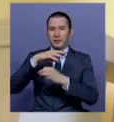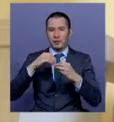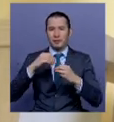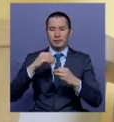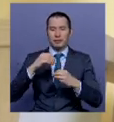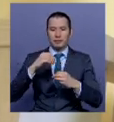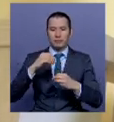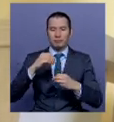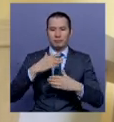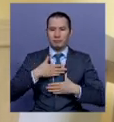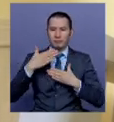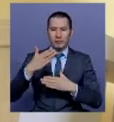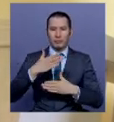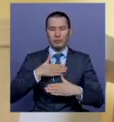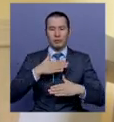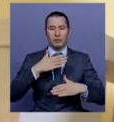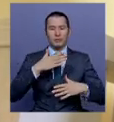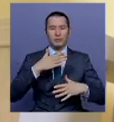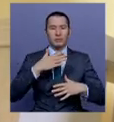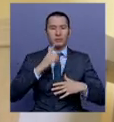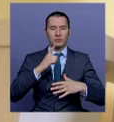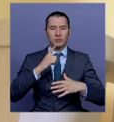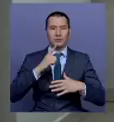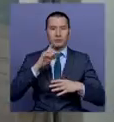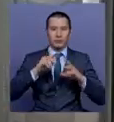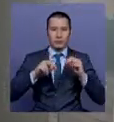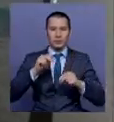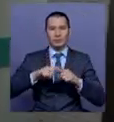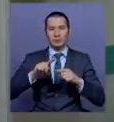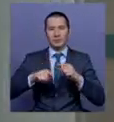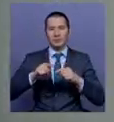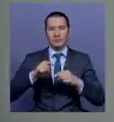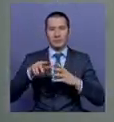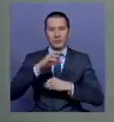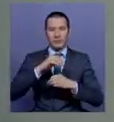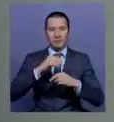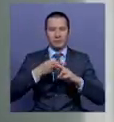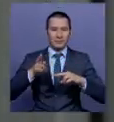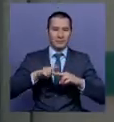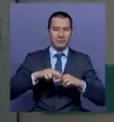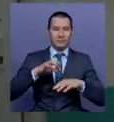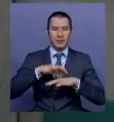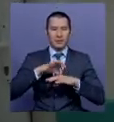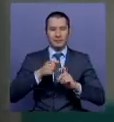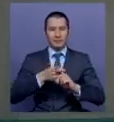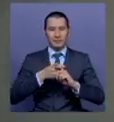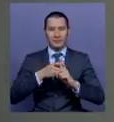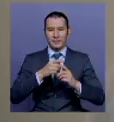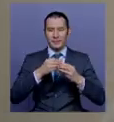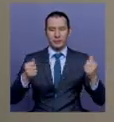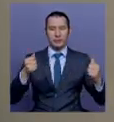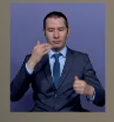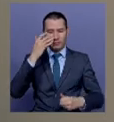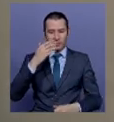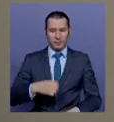жақындарымен қауышып, бұрынғы жұмыс режиміне оралуларына тілектеспін. Соңғы ақпаратқа сенсек, қала бойынша коронавирустан жазылып шыққандар